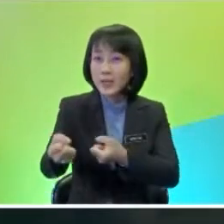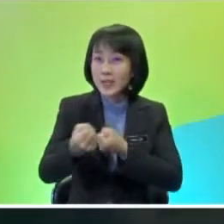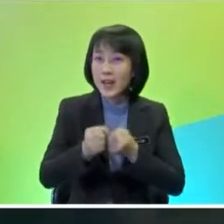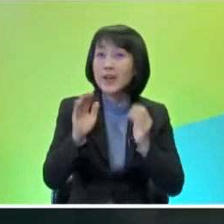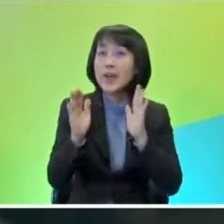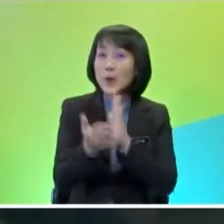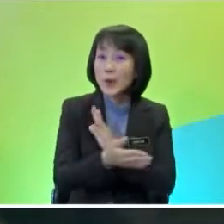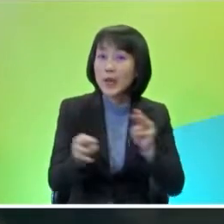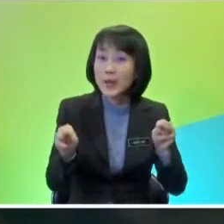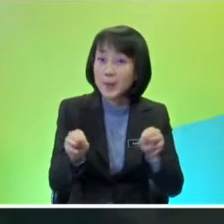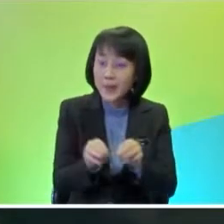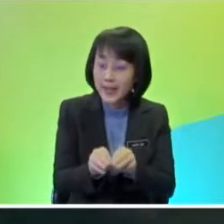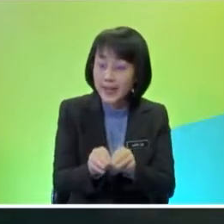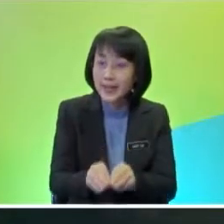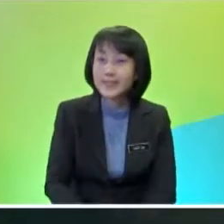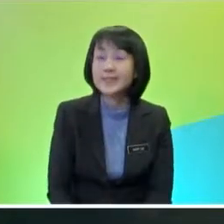akan